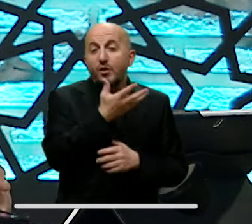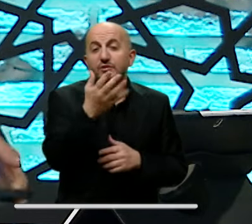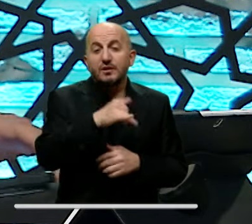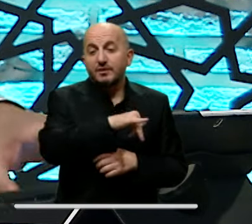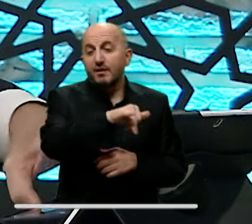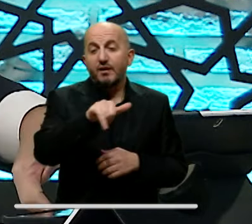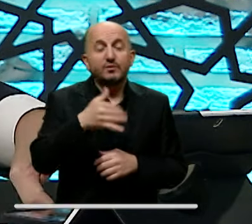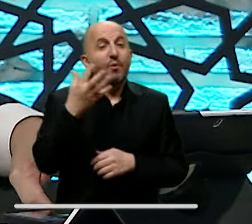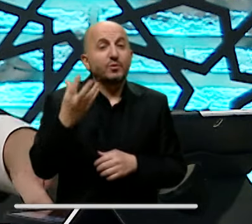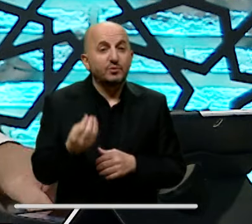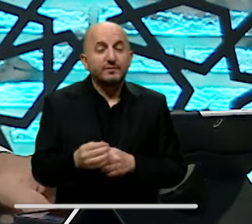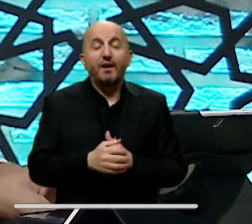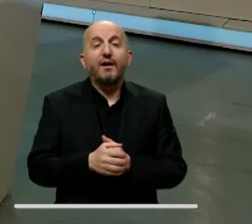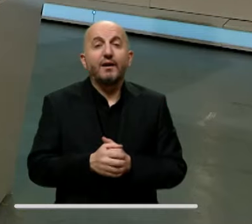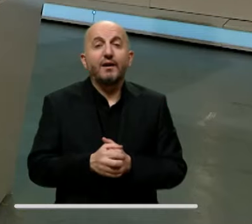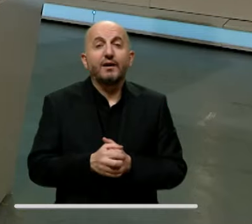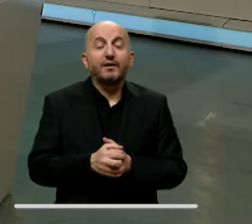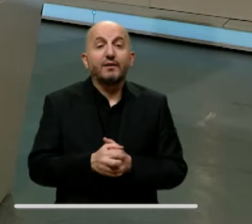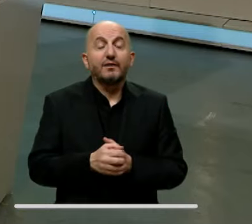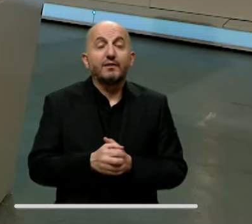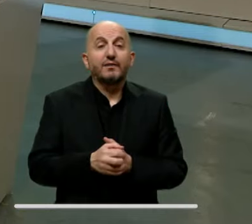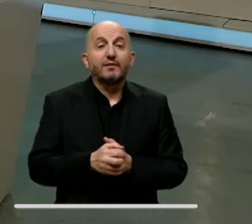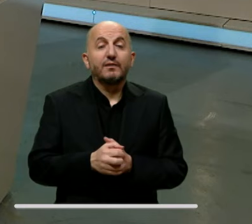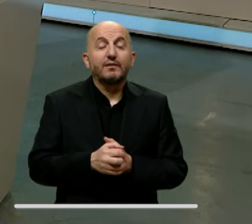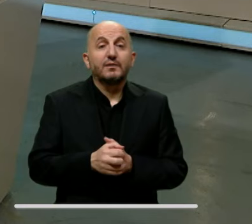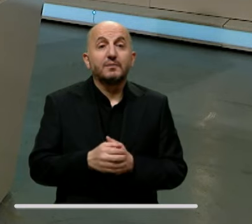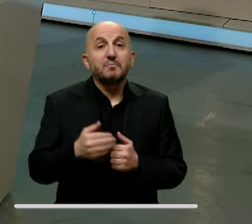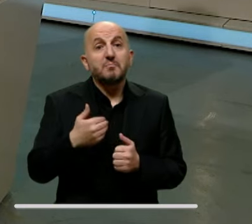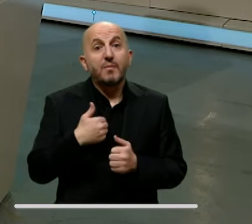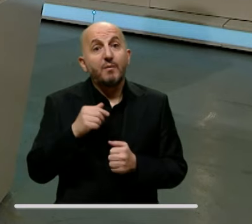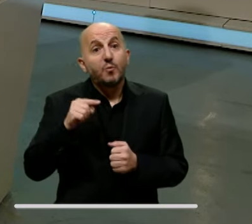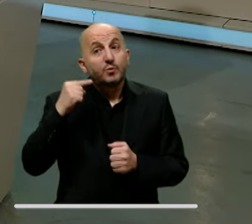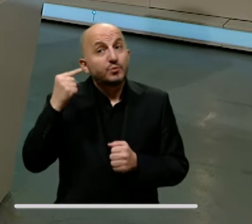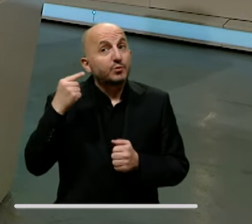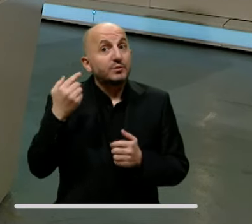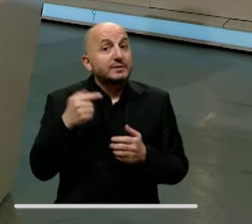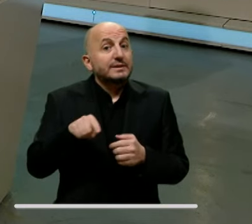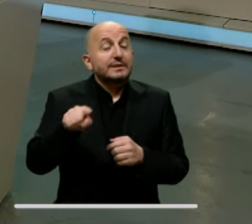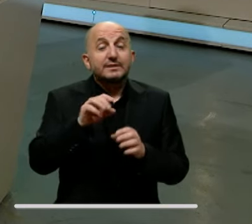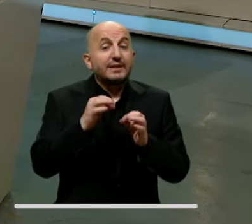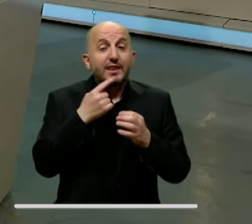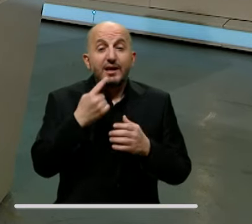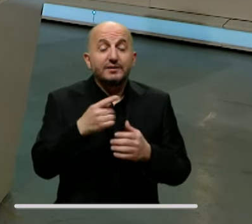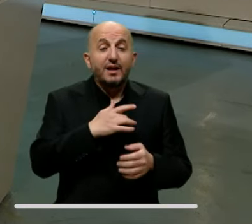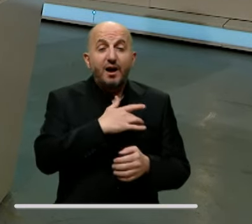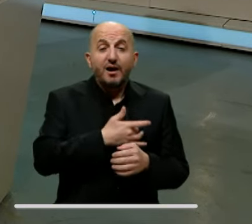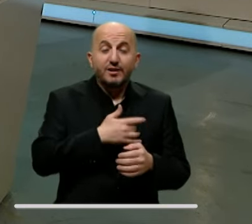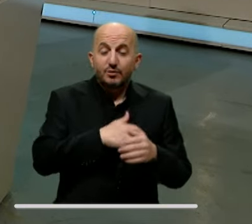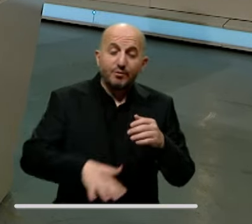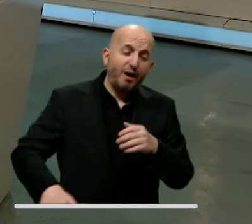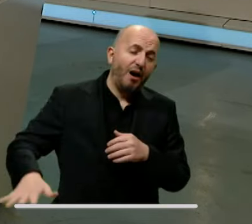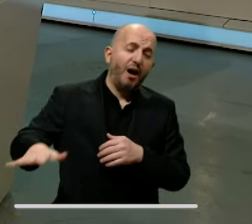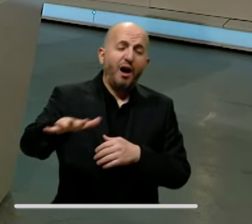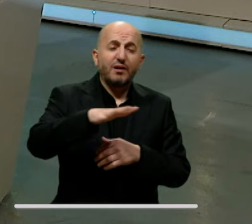falan olsa da Eee Evet ben bunu düşündüm siz ne dersiniz yani Anadolu'nun e her